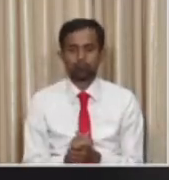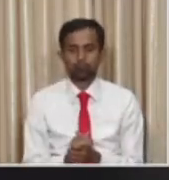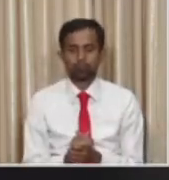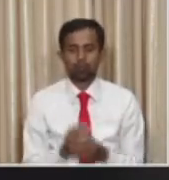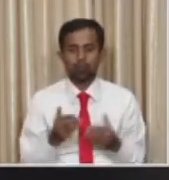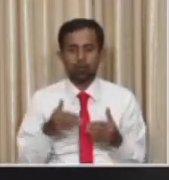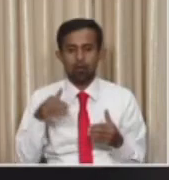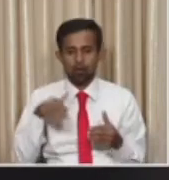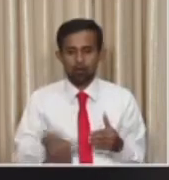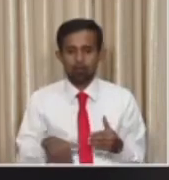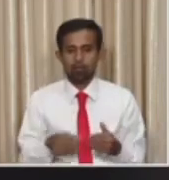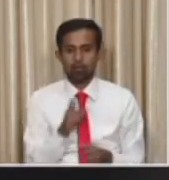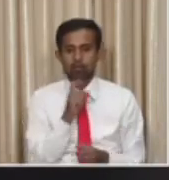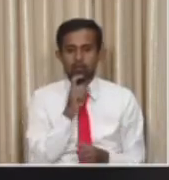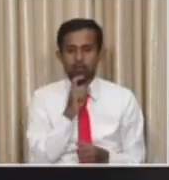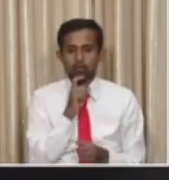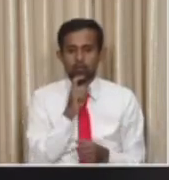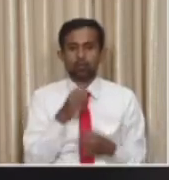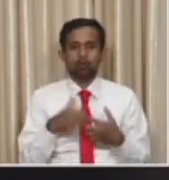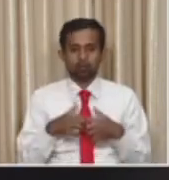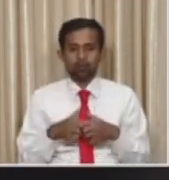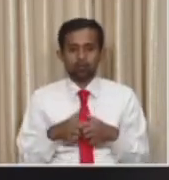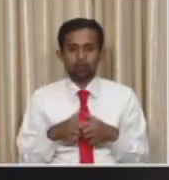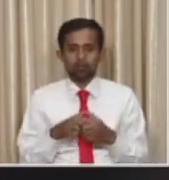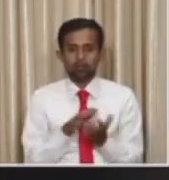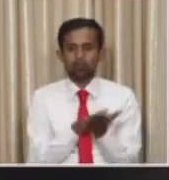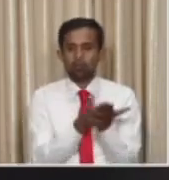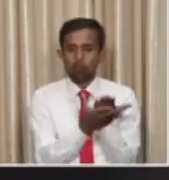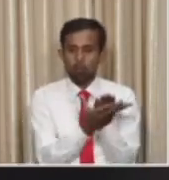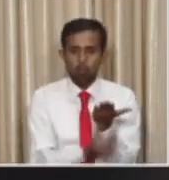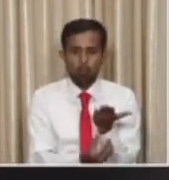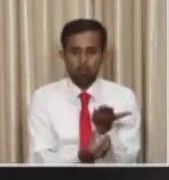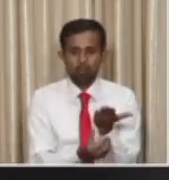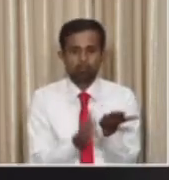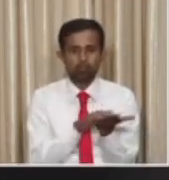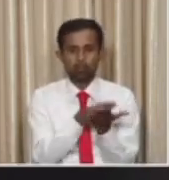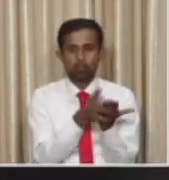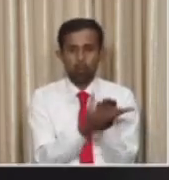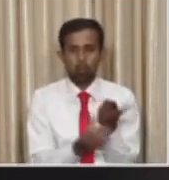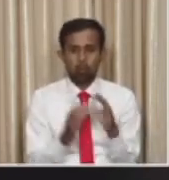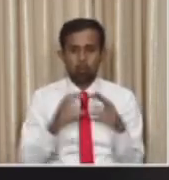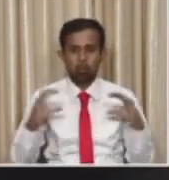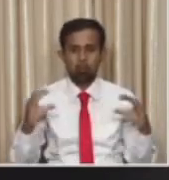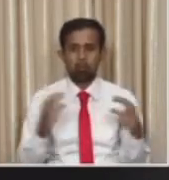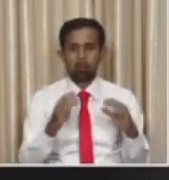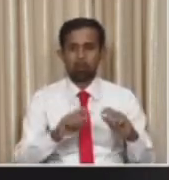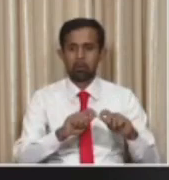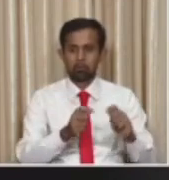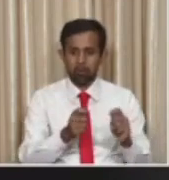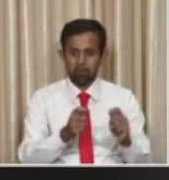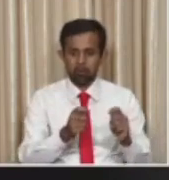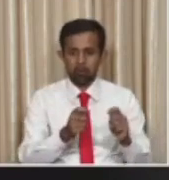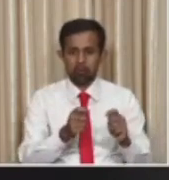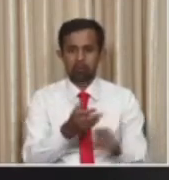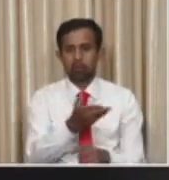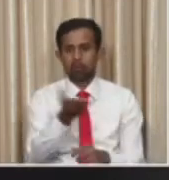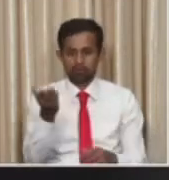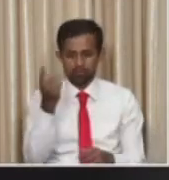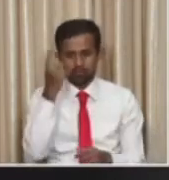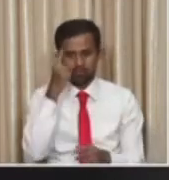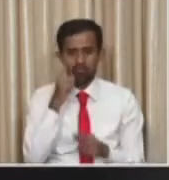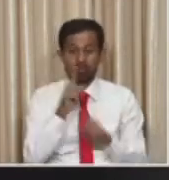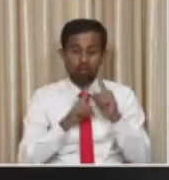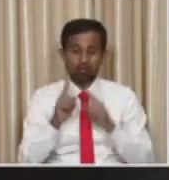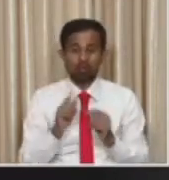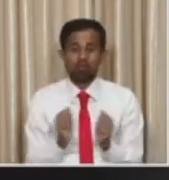අද මේ උසාවිවල තත්ත්වය ෆොටෝකෝපි එකක් ගහගන්න ෆොටෝකෝපි මැෂින් කැඩිලා නම් ඒ තත්ත්වය ඔබතුමා අපි දන්නවා මේව කතා